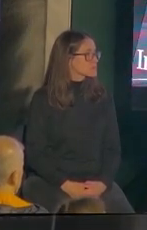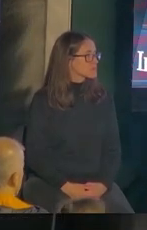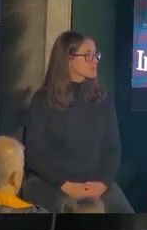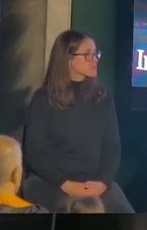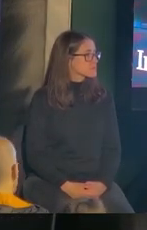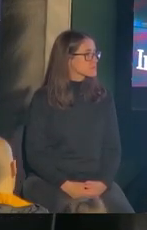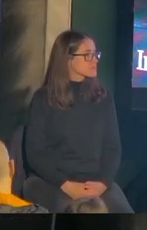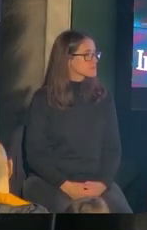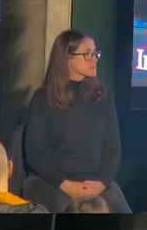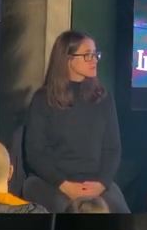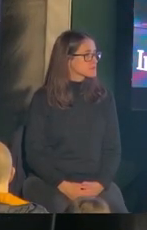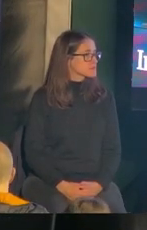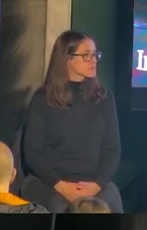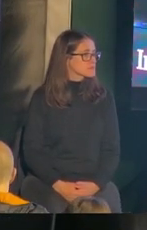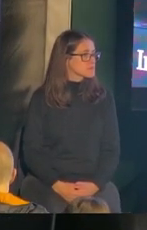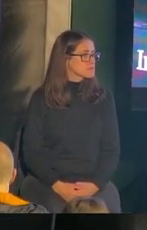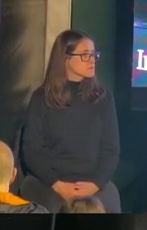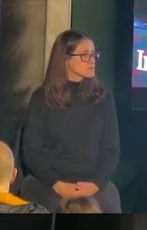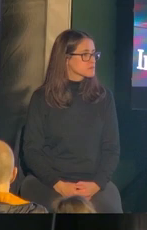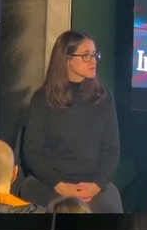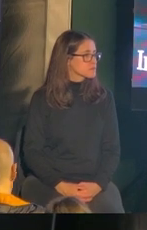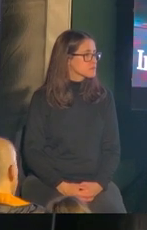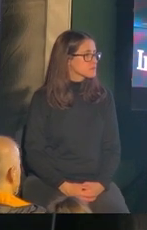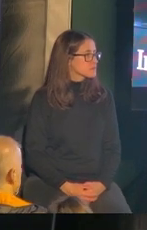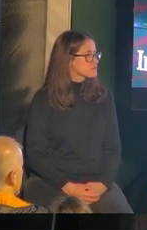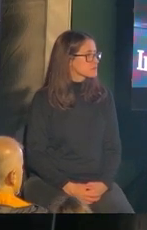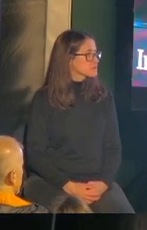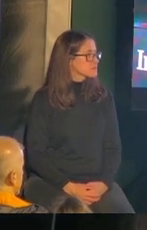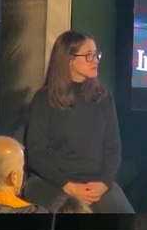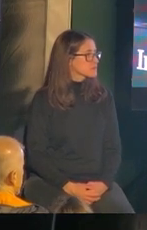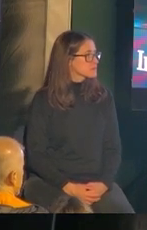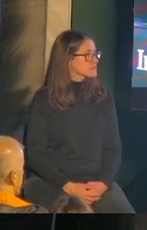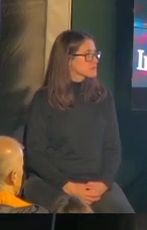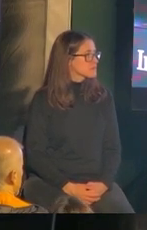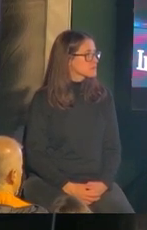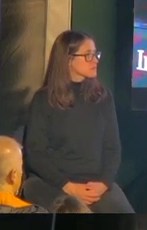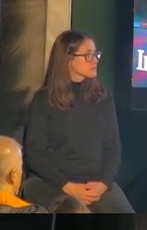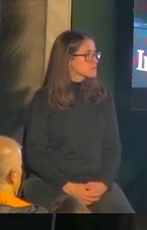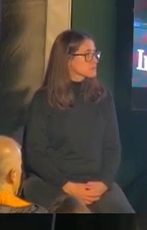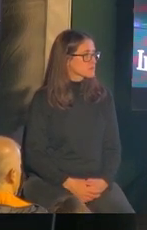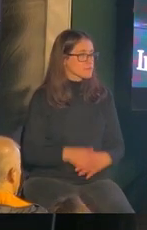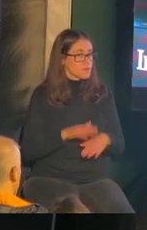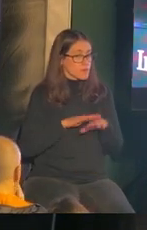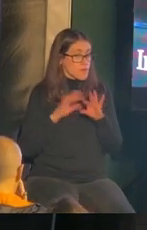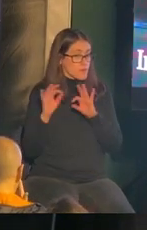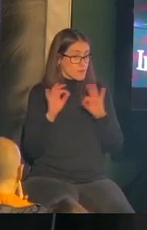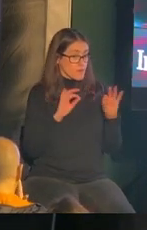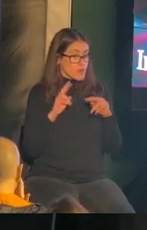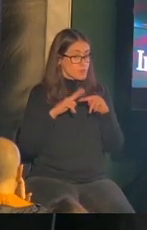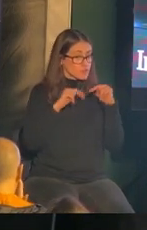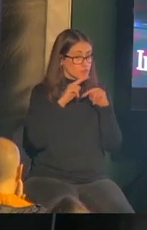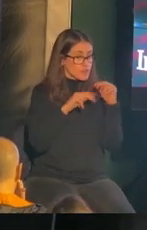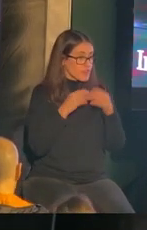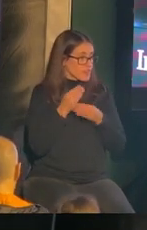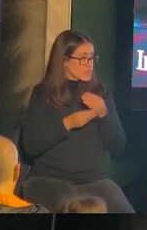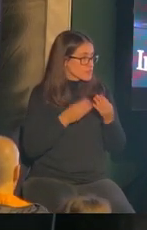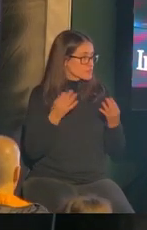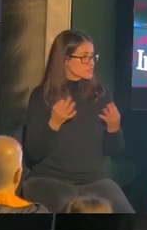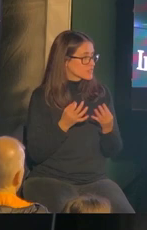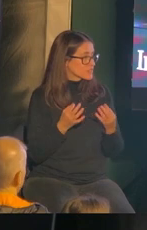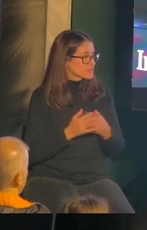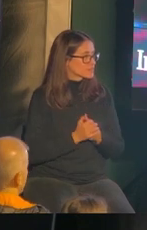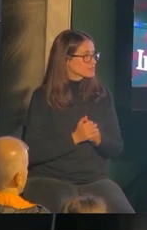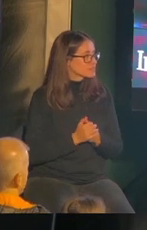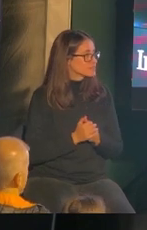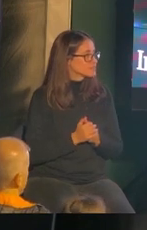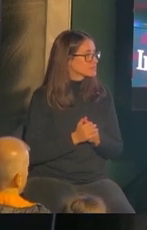Vale. I per fer el muntatge, perdó, que m'he amagat, el que farem és M'he tallat un